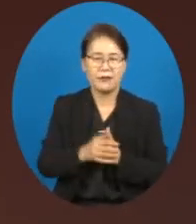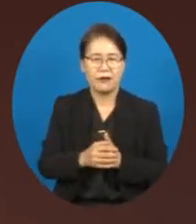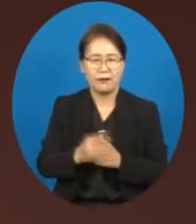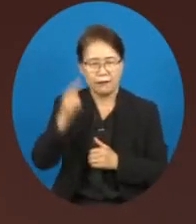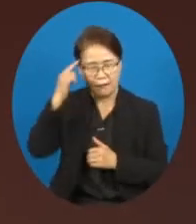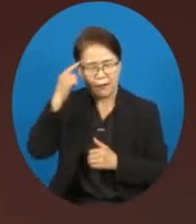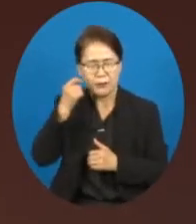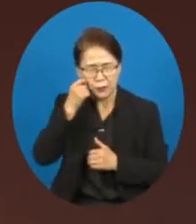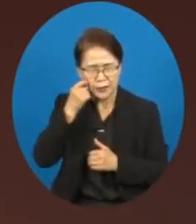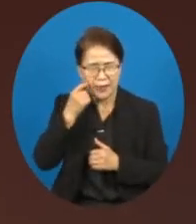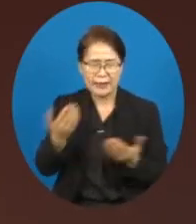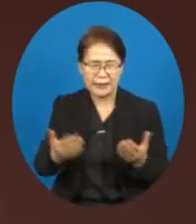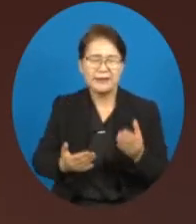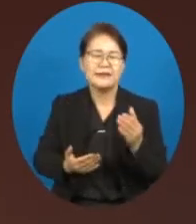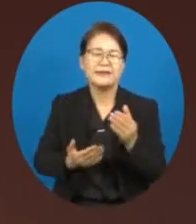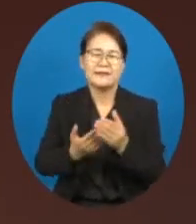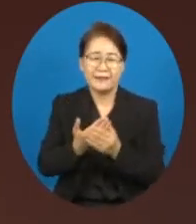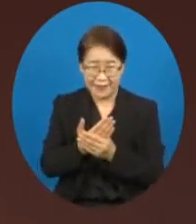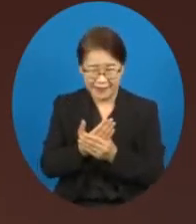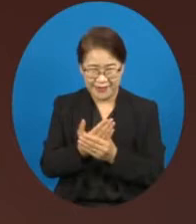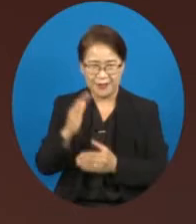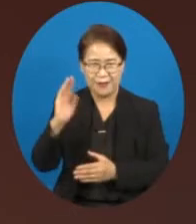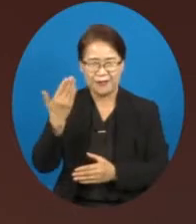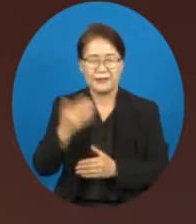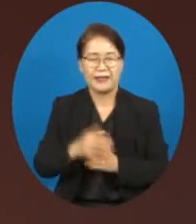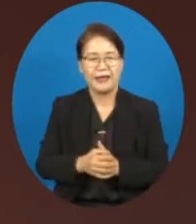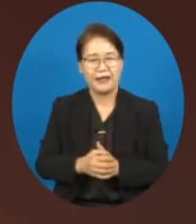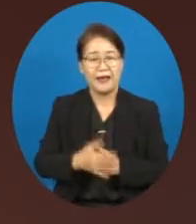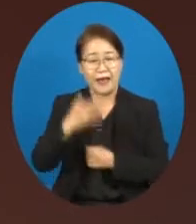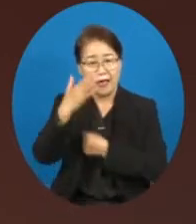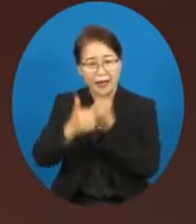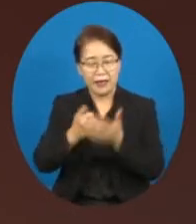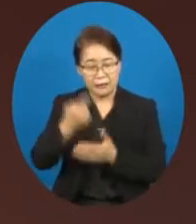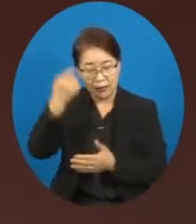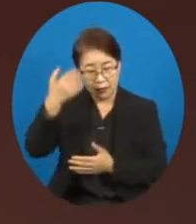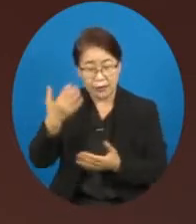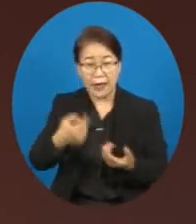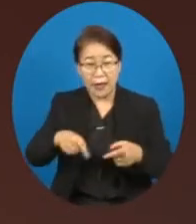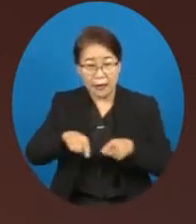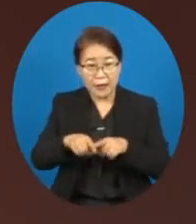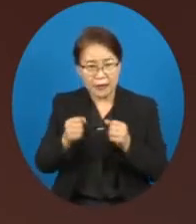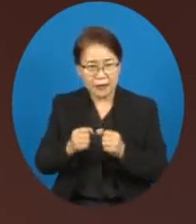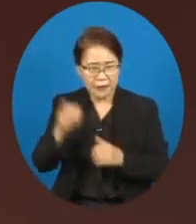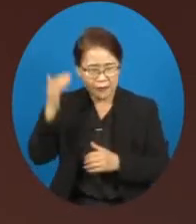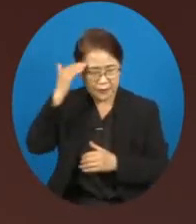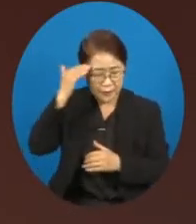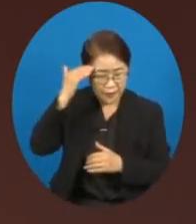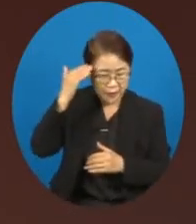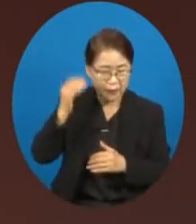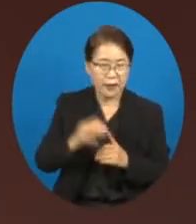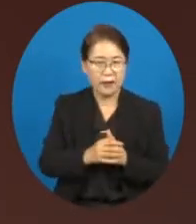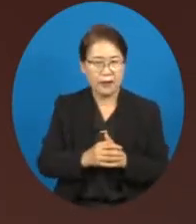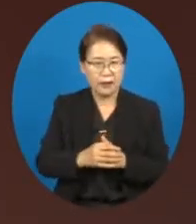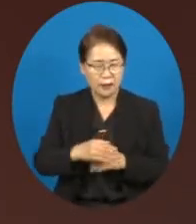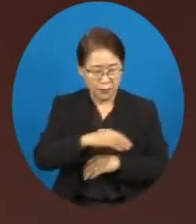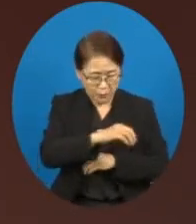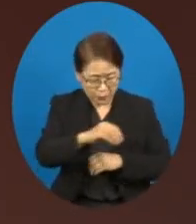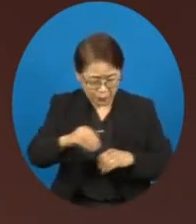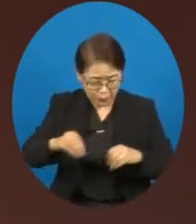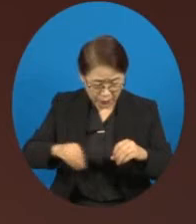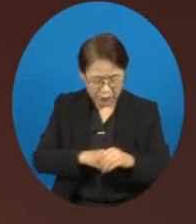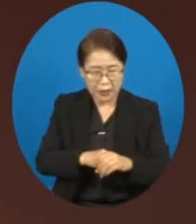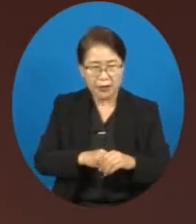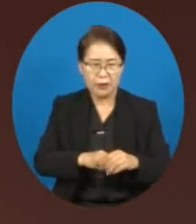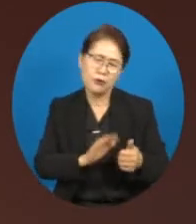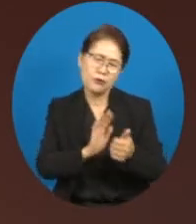없는 일들이 일어났습니다. 하나님의 영이 함께 하시니 장애문이 변하여 디딤돌이 되었던